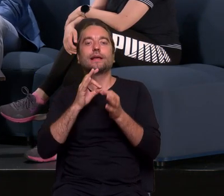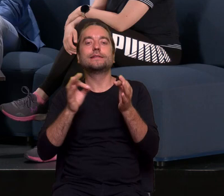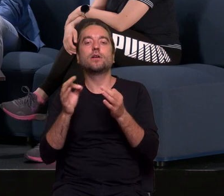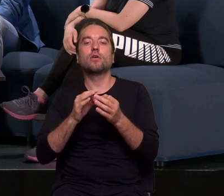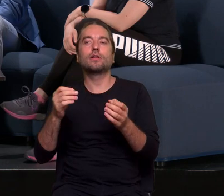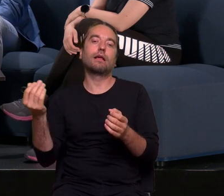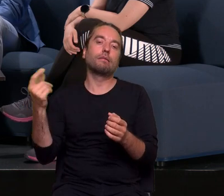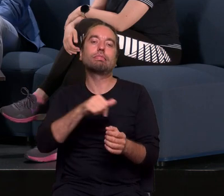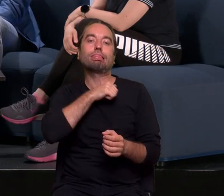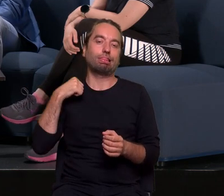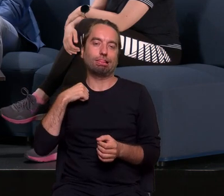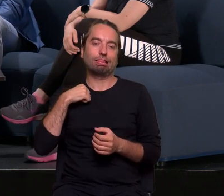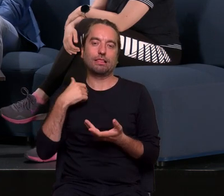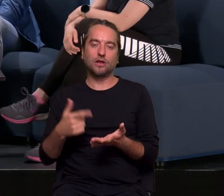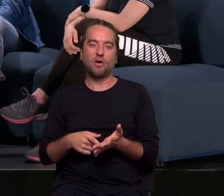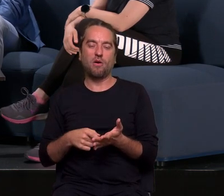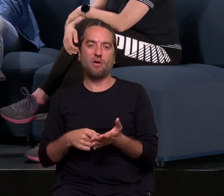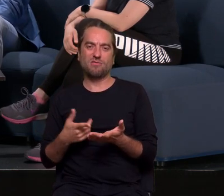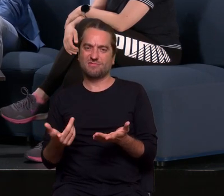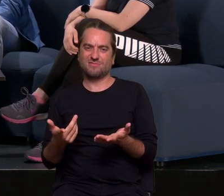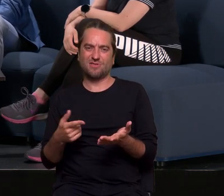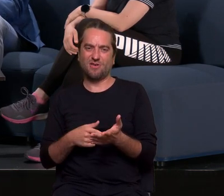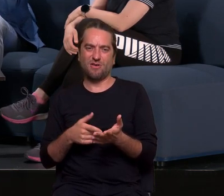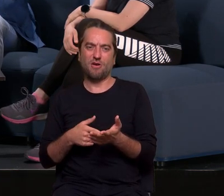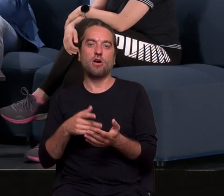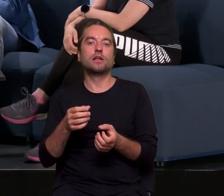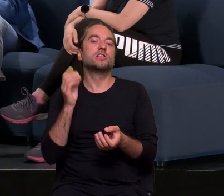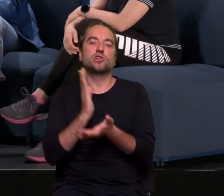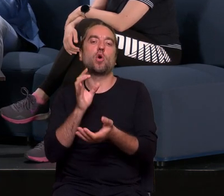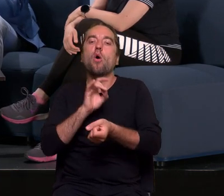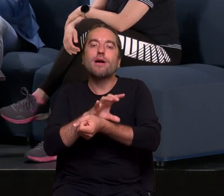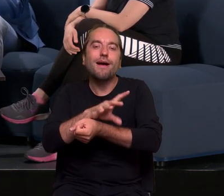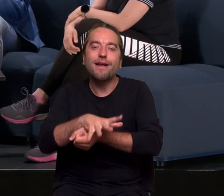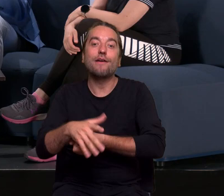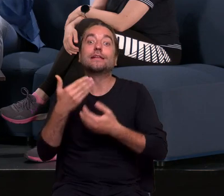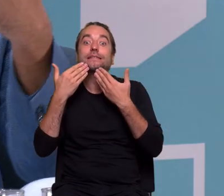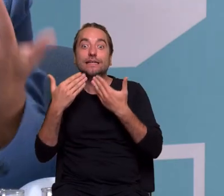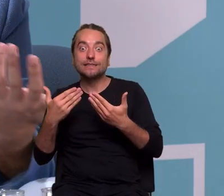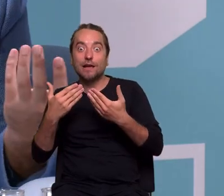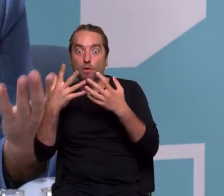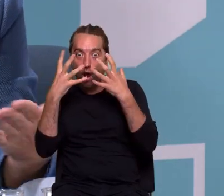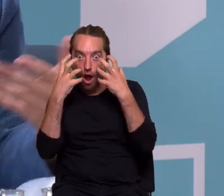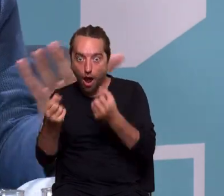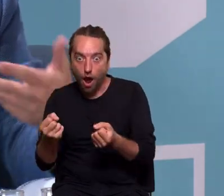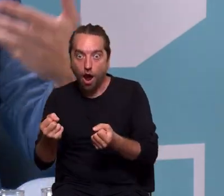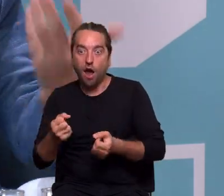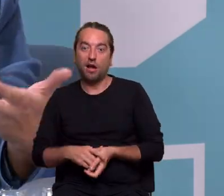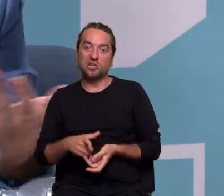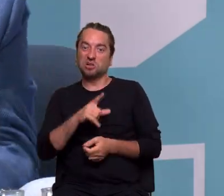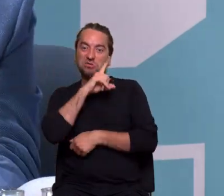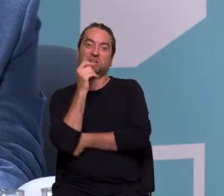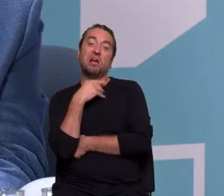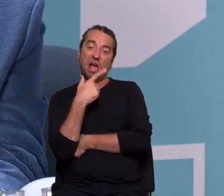jakby jest tak daleko posunięty, że on już tylko pewnego rodzaju krwawym spektaklem przykuwa uwagę, a właściwie widz jest jakby znieczulony